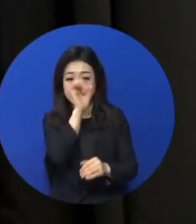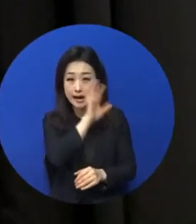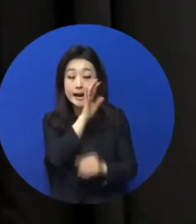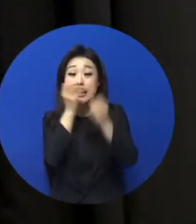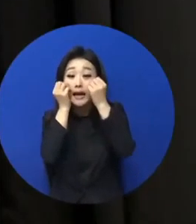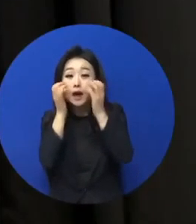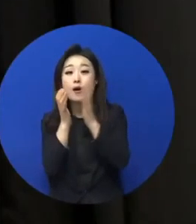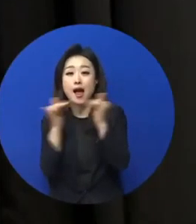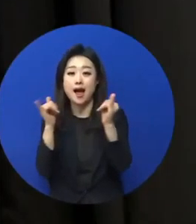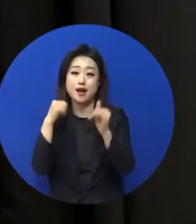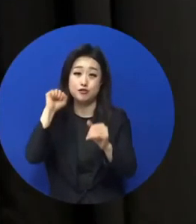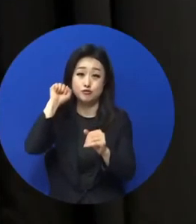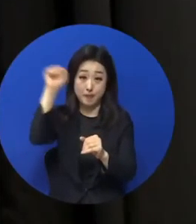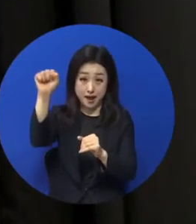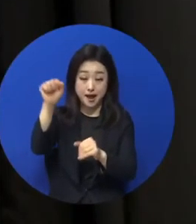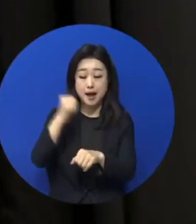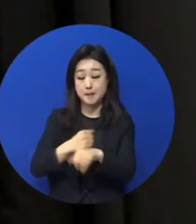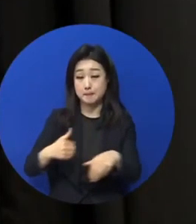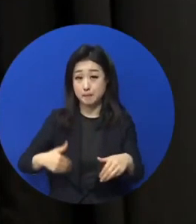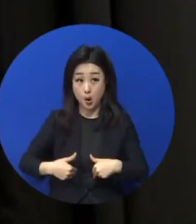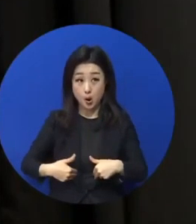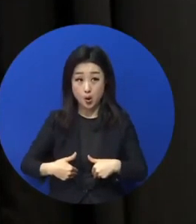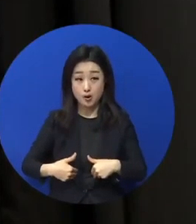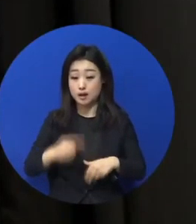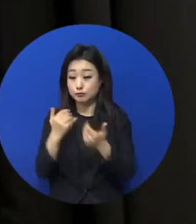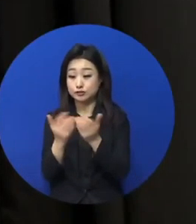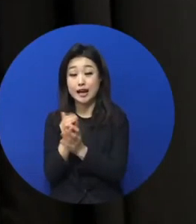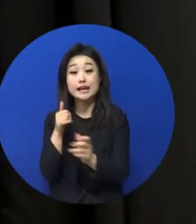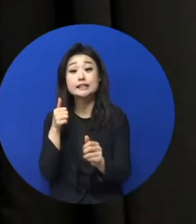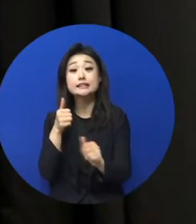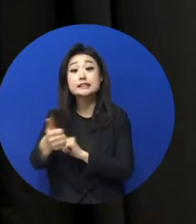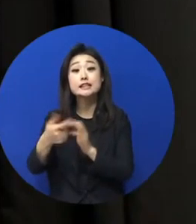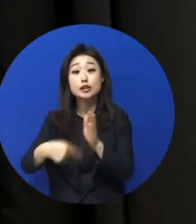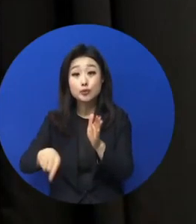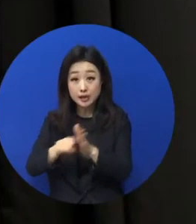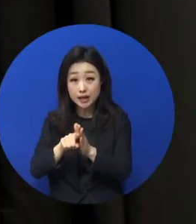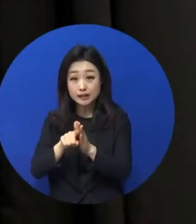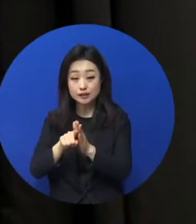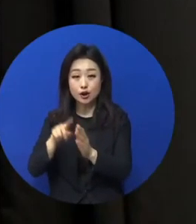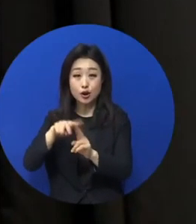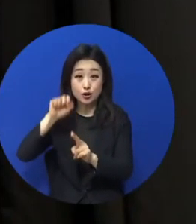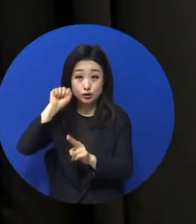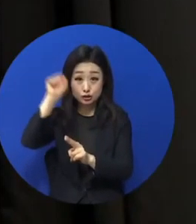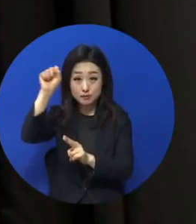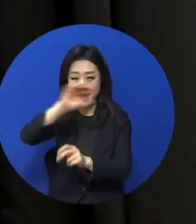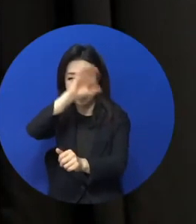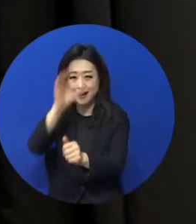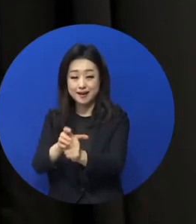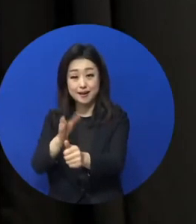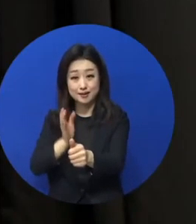민주당의 승리를 담보할 수 있는 후보에게 그 깃발을 쥐어줘야 합니다.